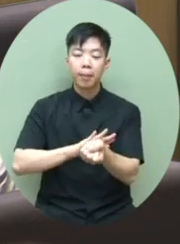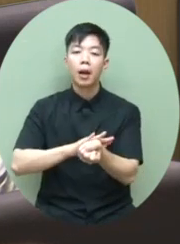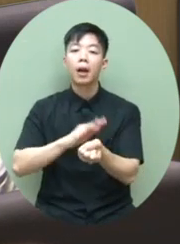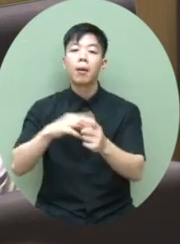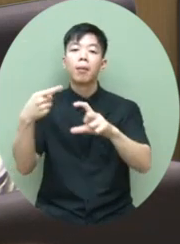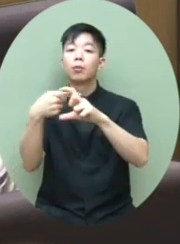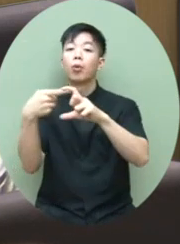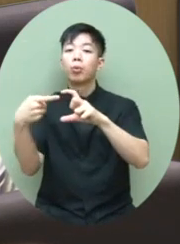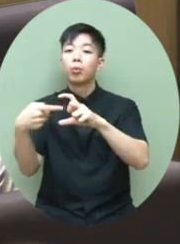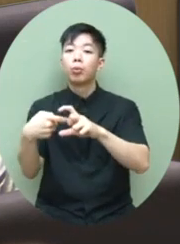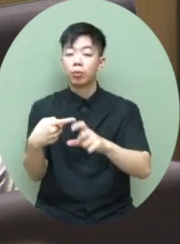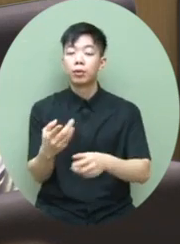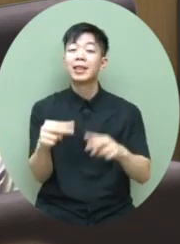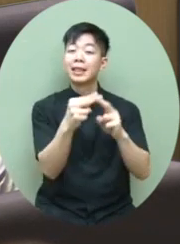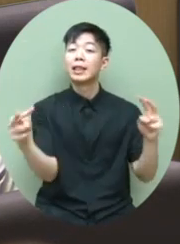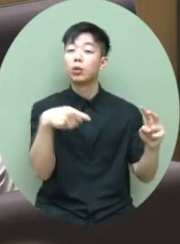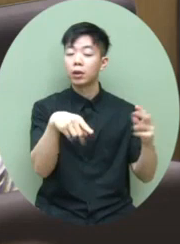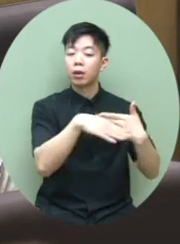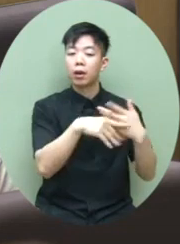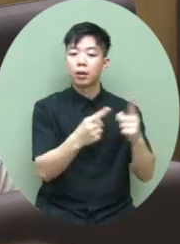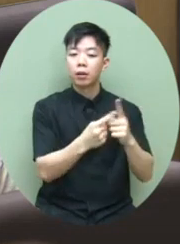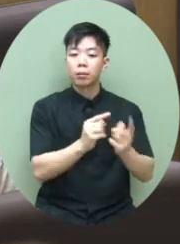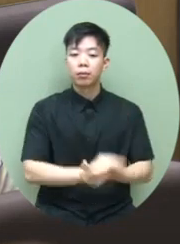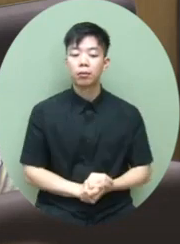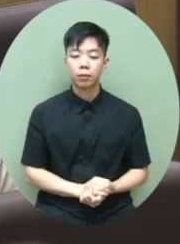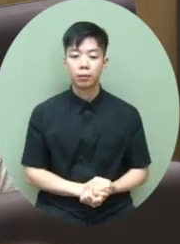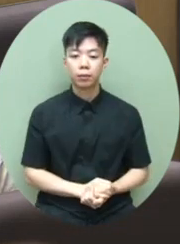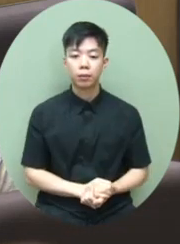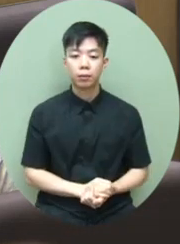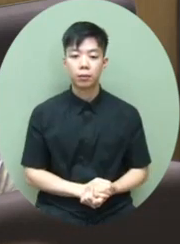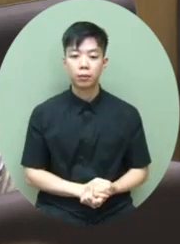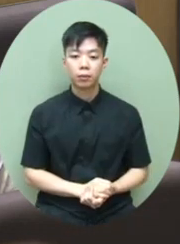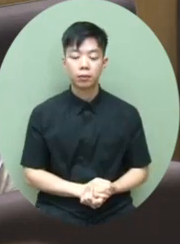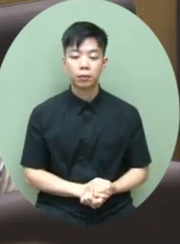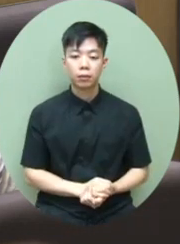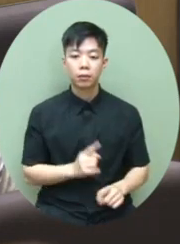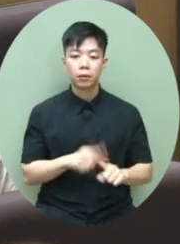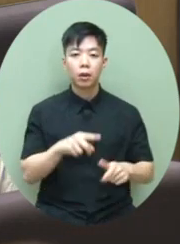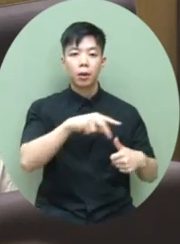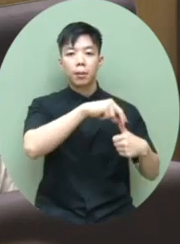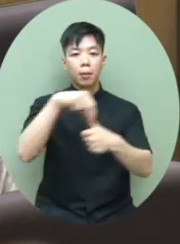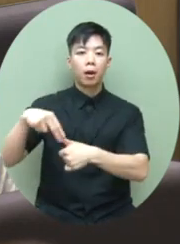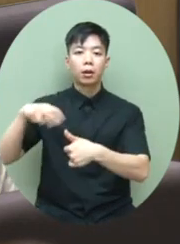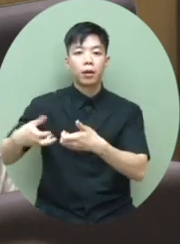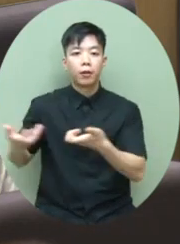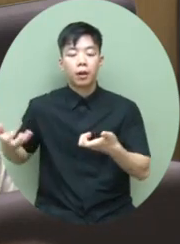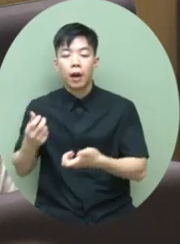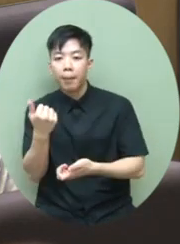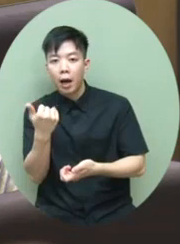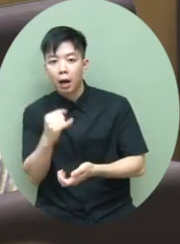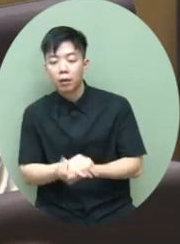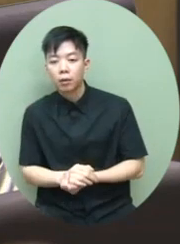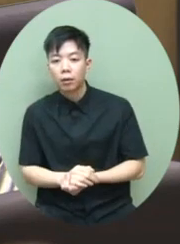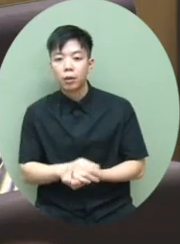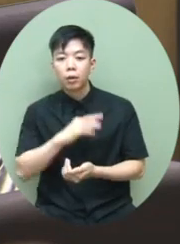即係即時去其他啲隔離設施等等咧？其實一般嘅做法係即係有嗰啲不確定或者